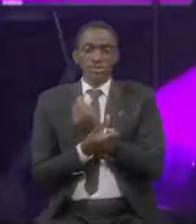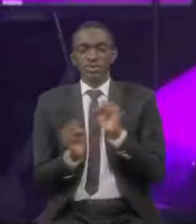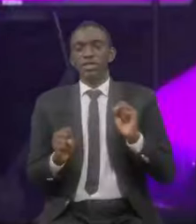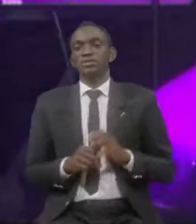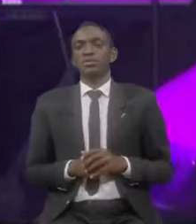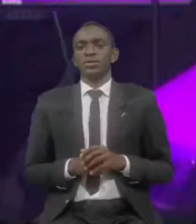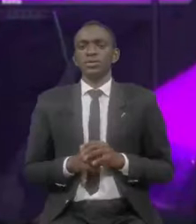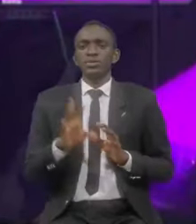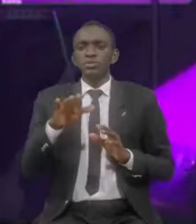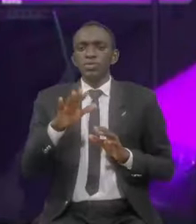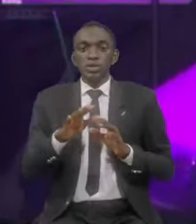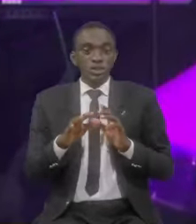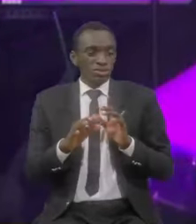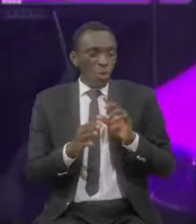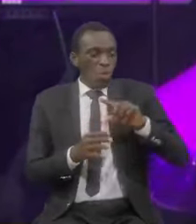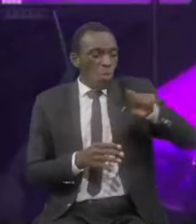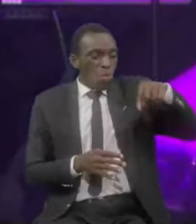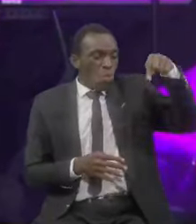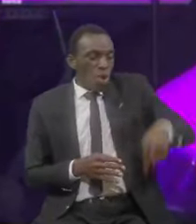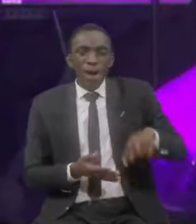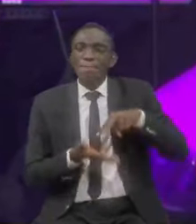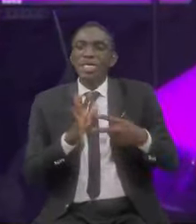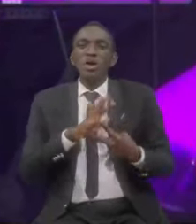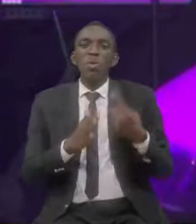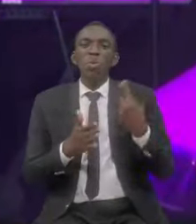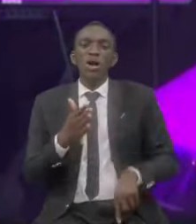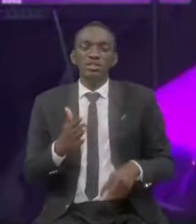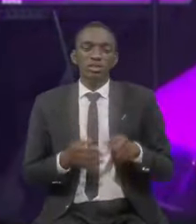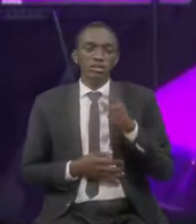La corruption dans le monde, c'est le puits.